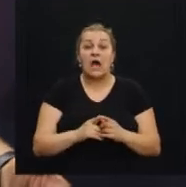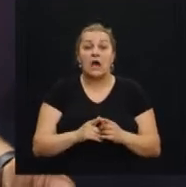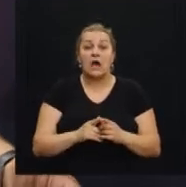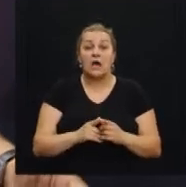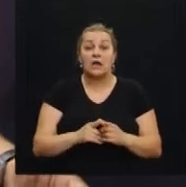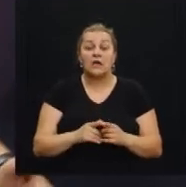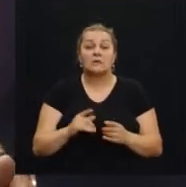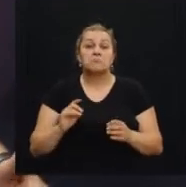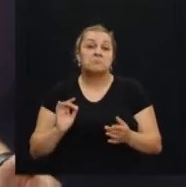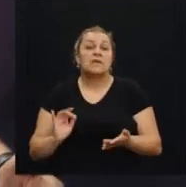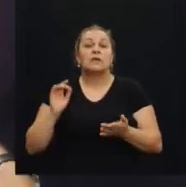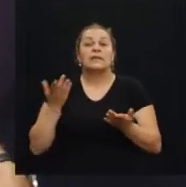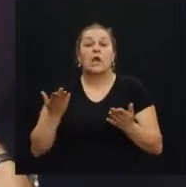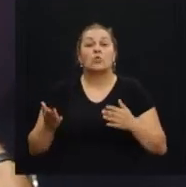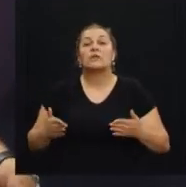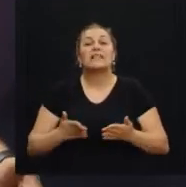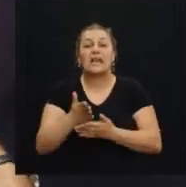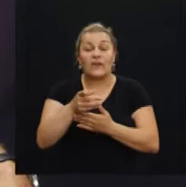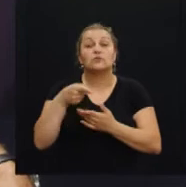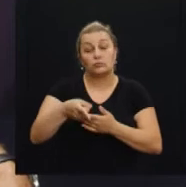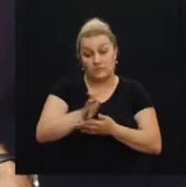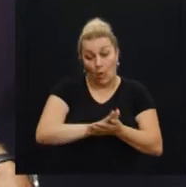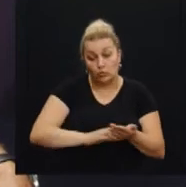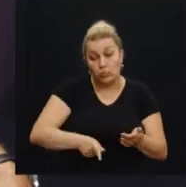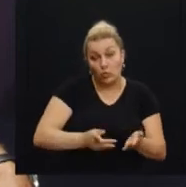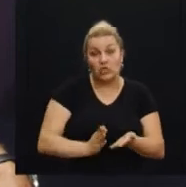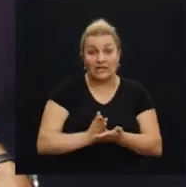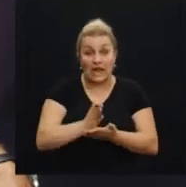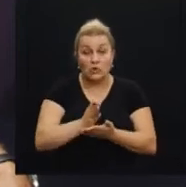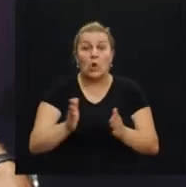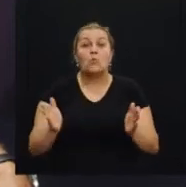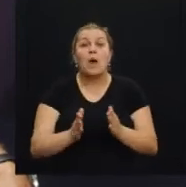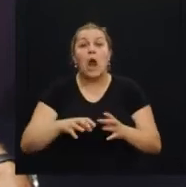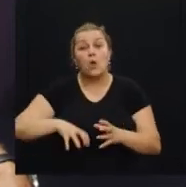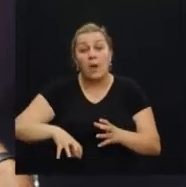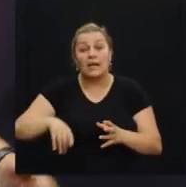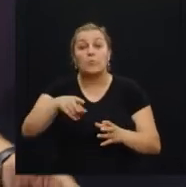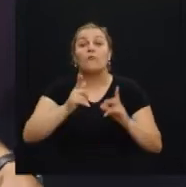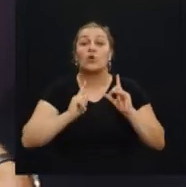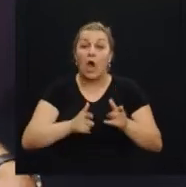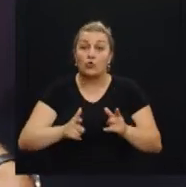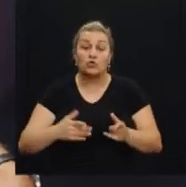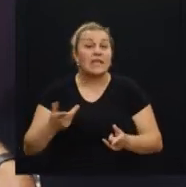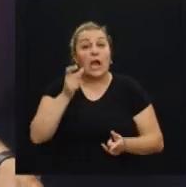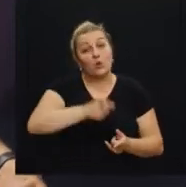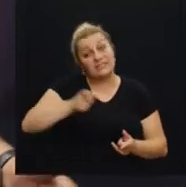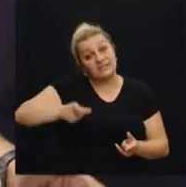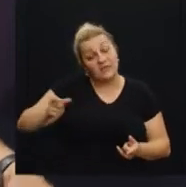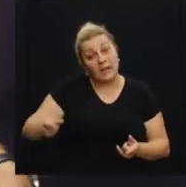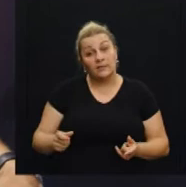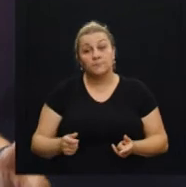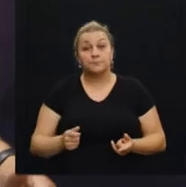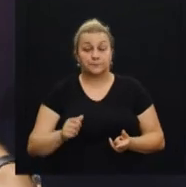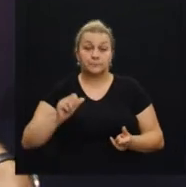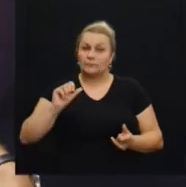za intervenciju neku, i odatle smo krenuli u male bare po to naoružanje kao civili. Još nismo bili